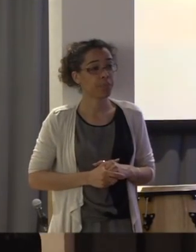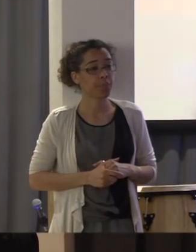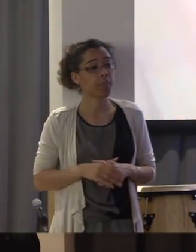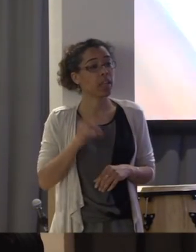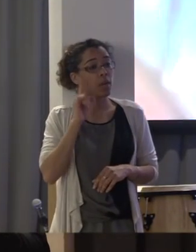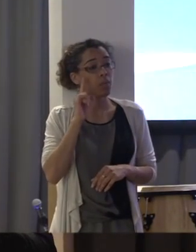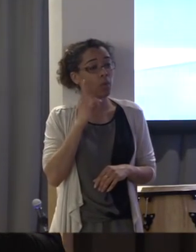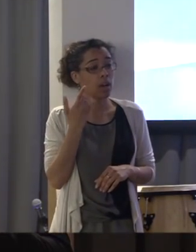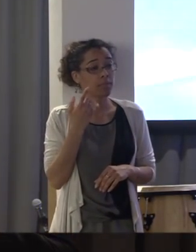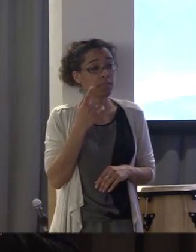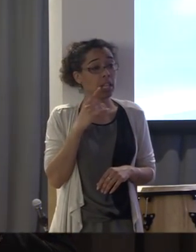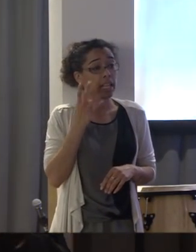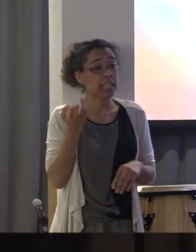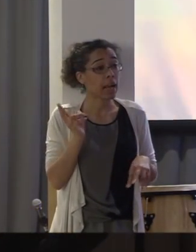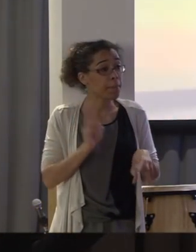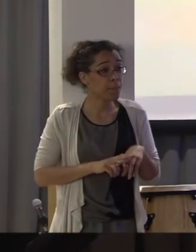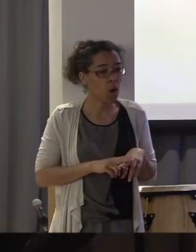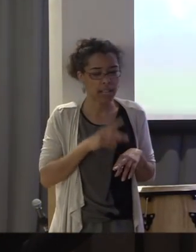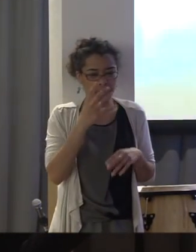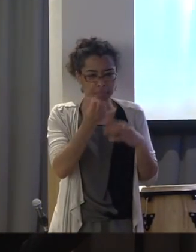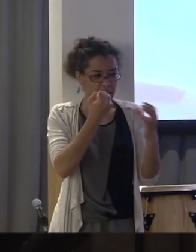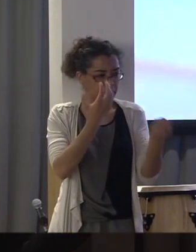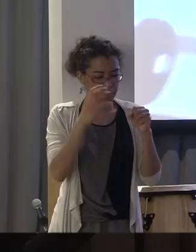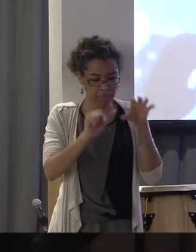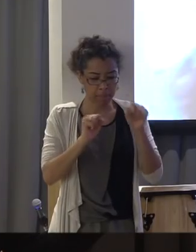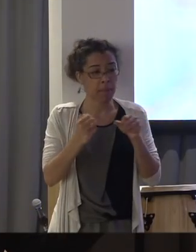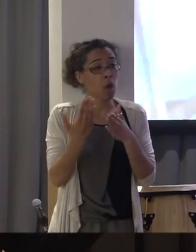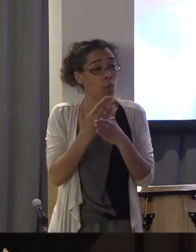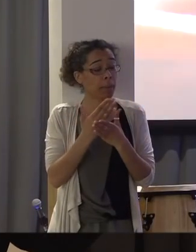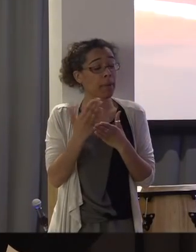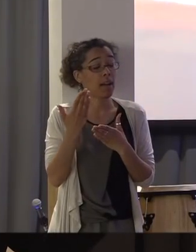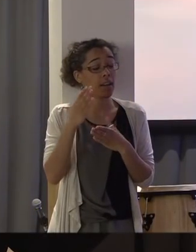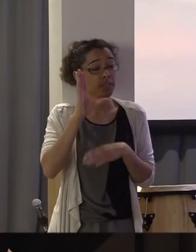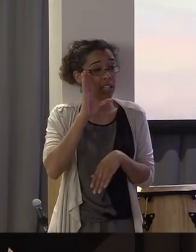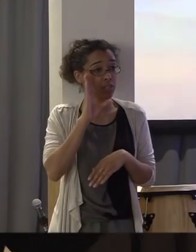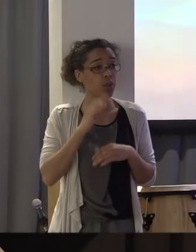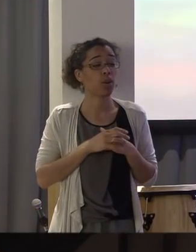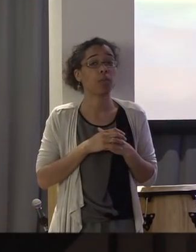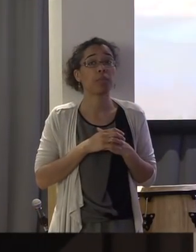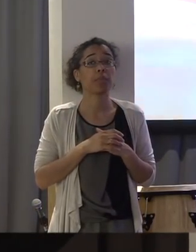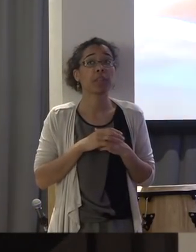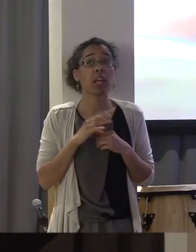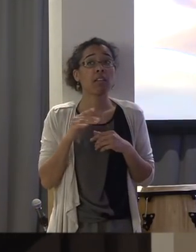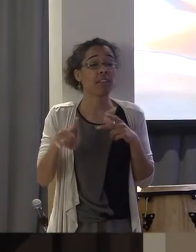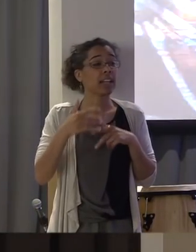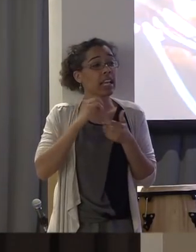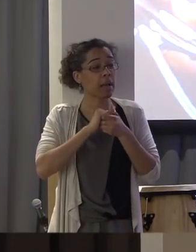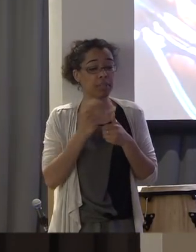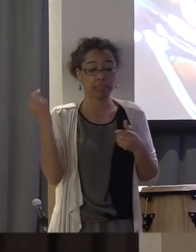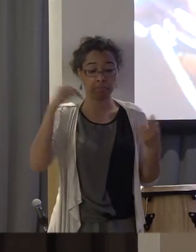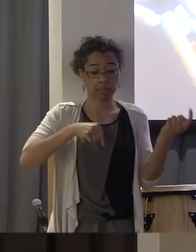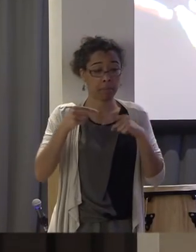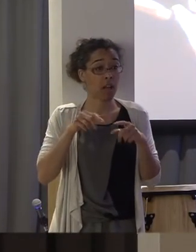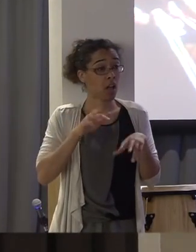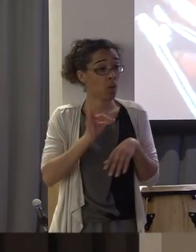que les signes sont là de mort. Et on commence à préparer déjà la chambre. On commence déjà à préparer des amis qui viendront. Oui, c'était le